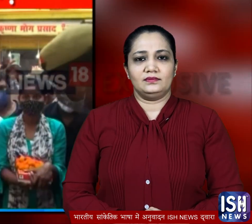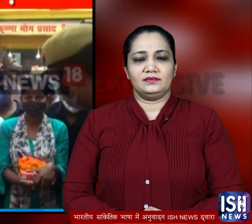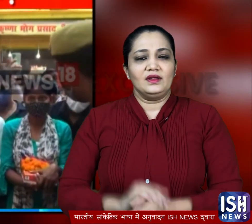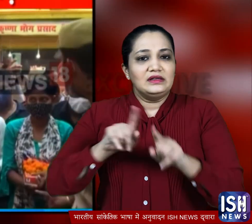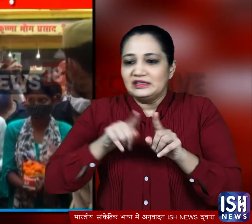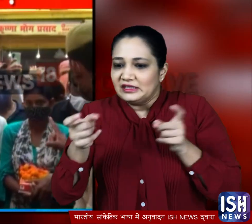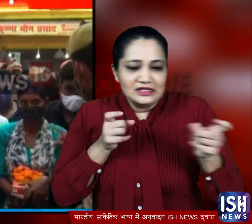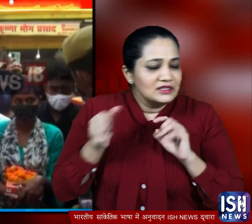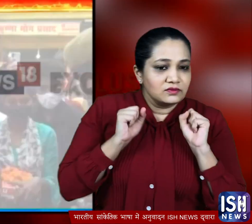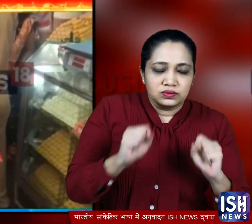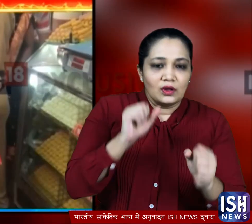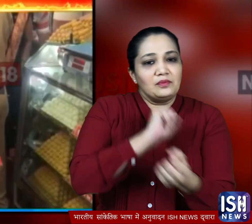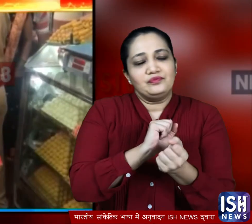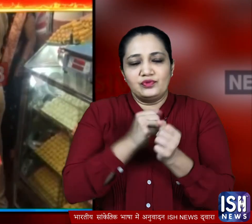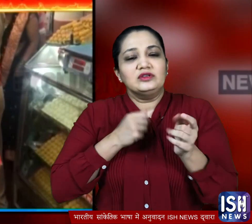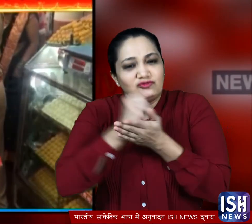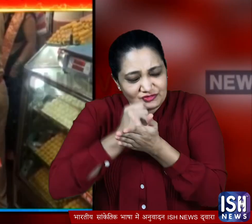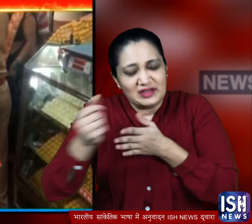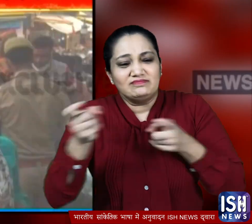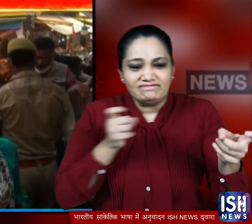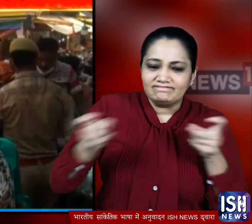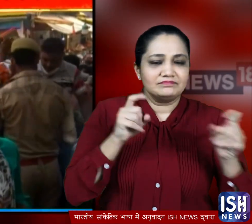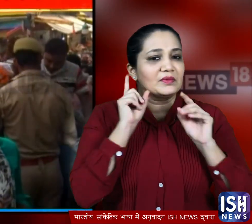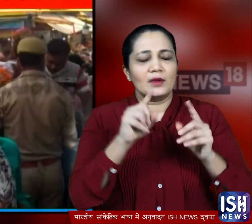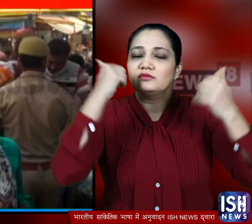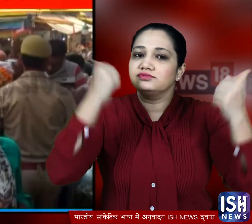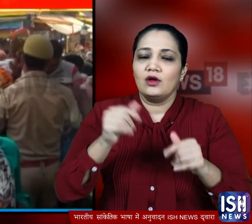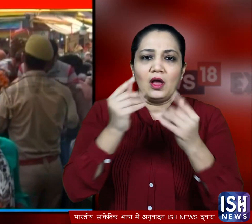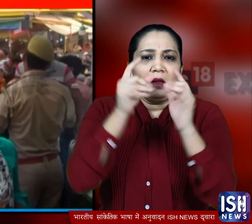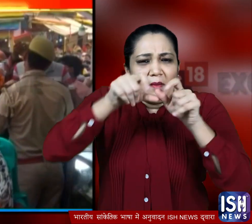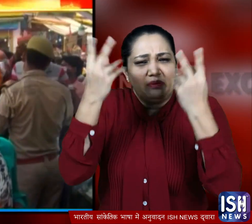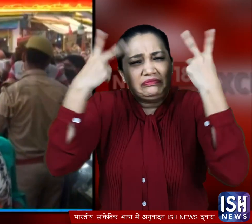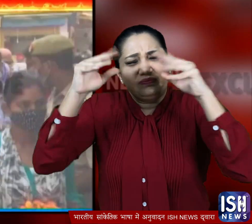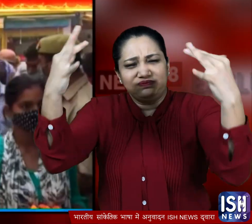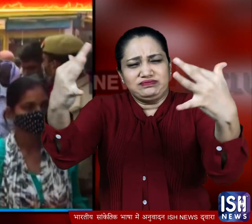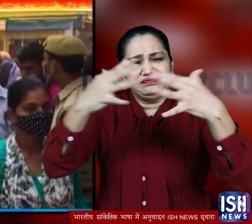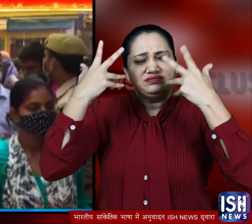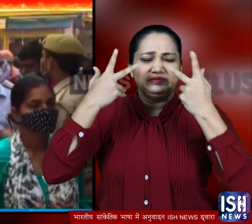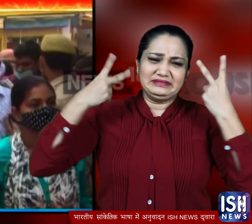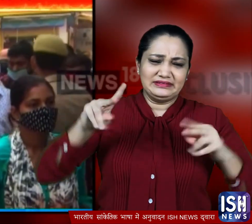हालात हाथ से निकलते देख पुलिस ने मोर्चा संभालने की कोशिश की, लेकिन वो भी भीड़ के आगे हार मान गई।